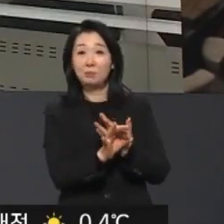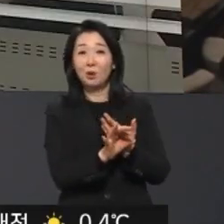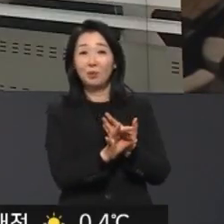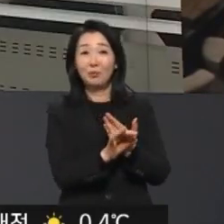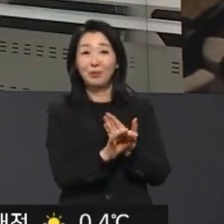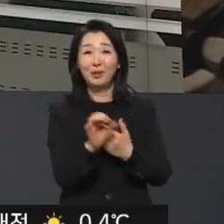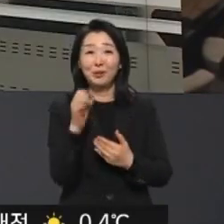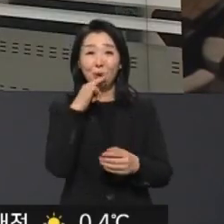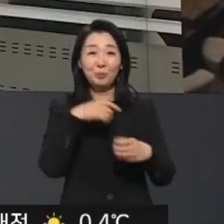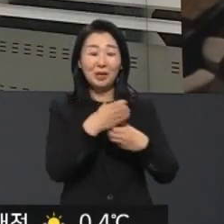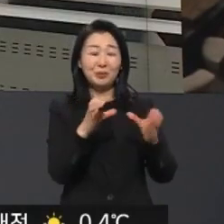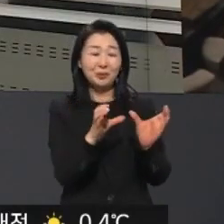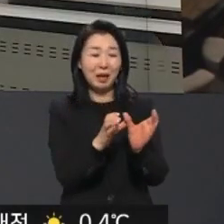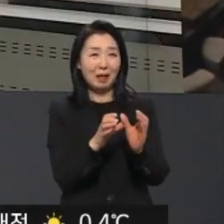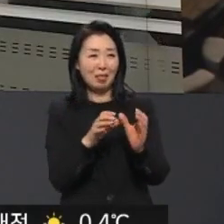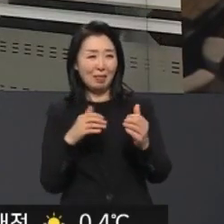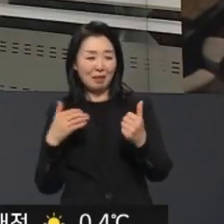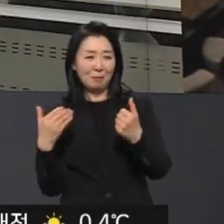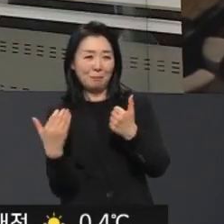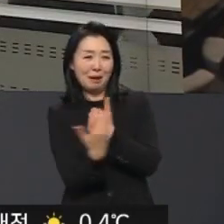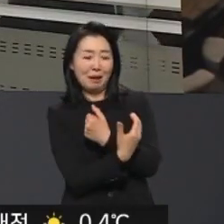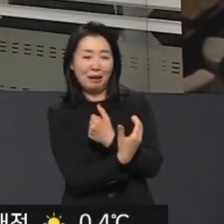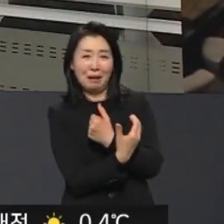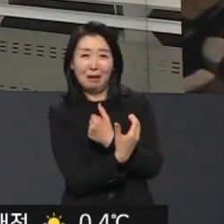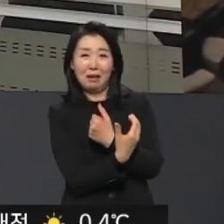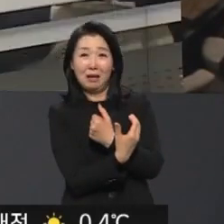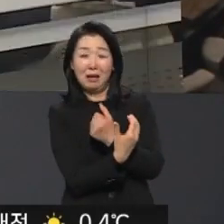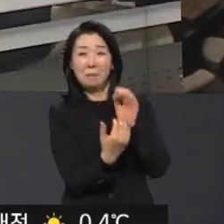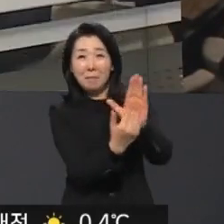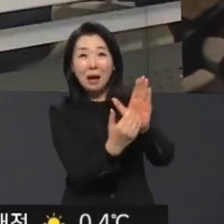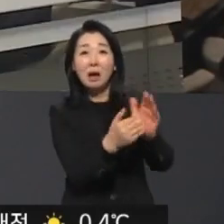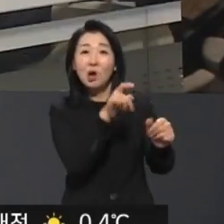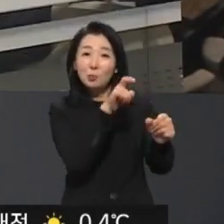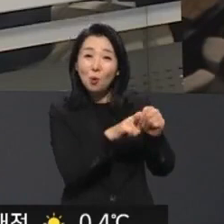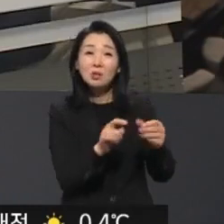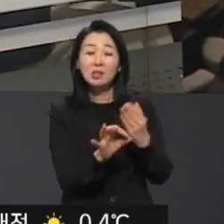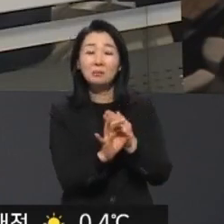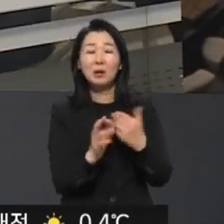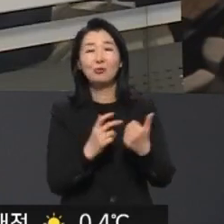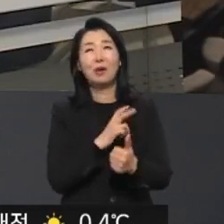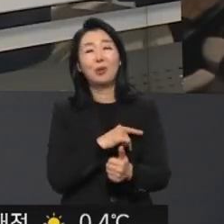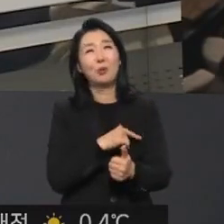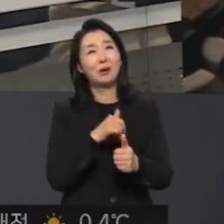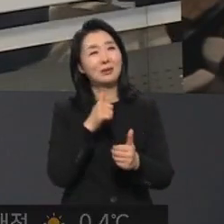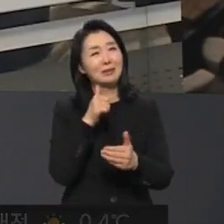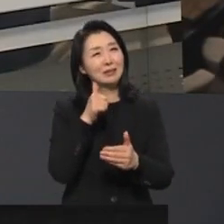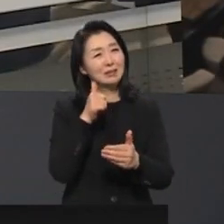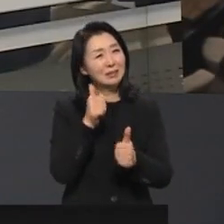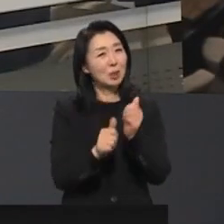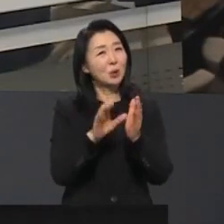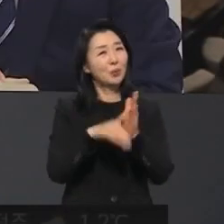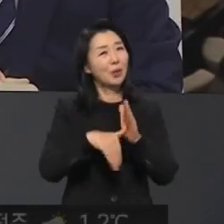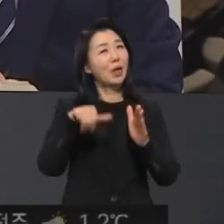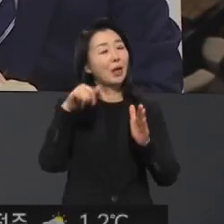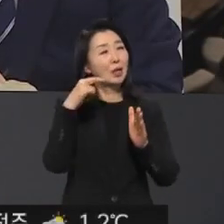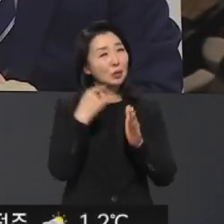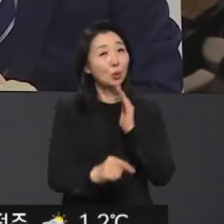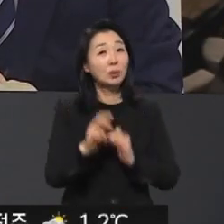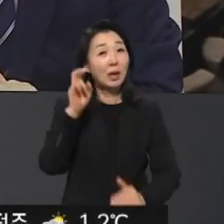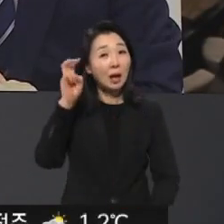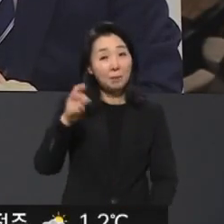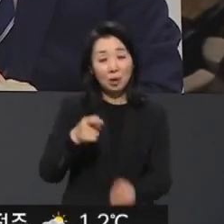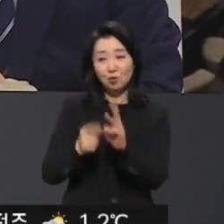그리고 민주당이 방탄 정당의 이미지를 갖게 된다면 총선에서 불리할 거다 이런 이야기인데요. 윤석열